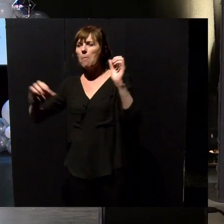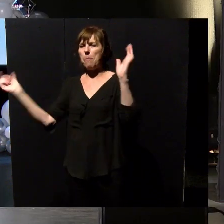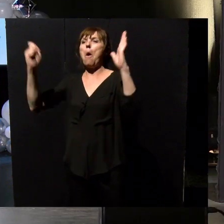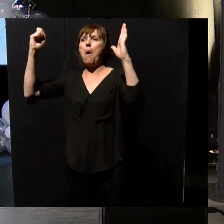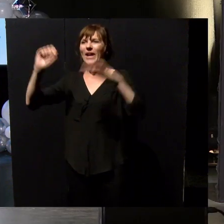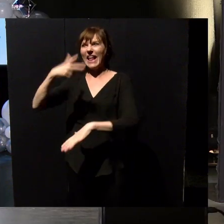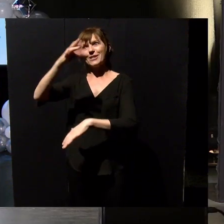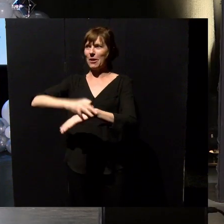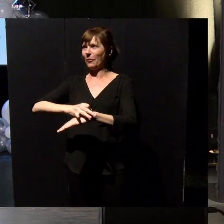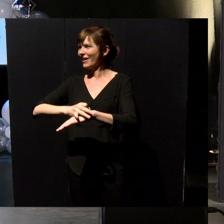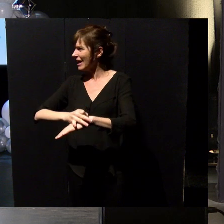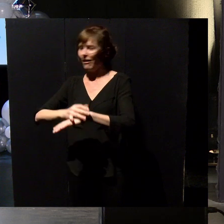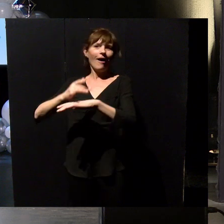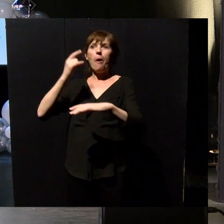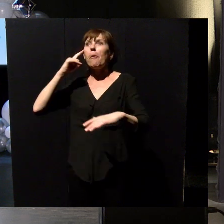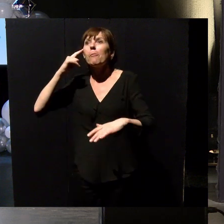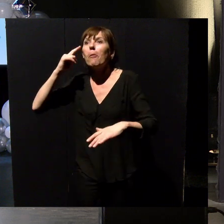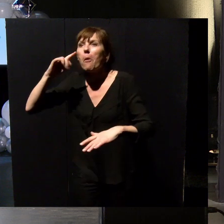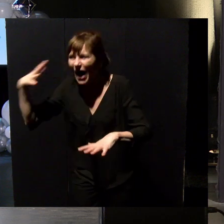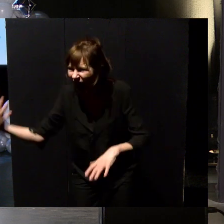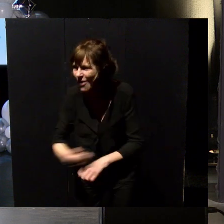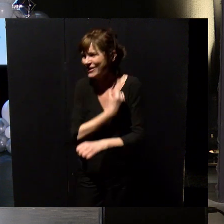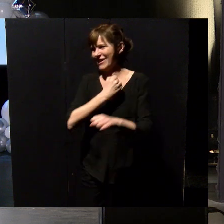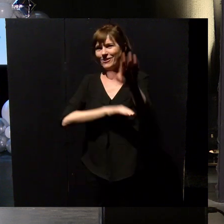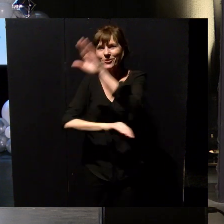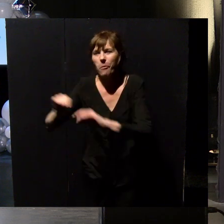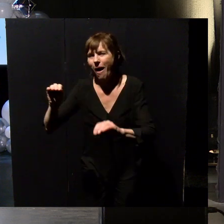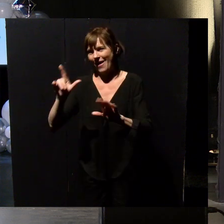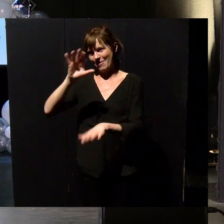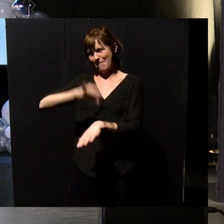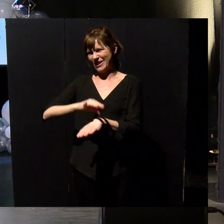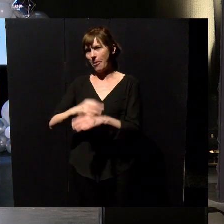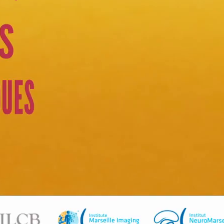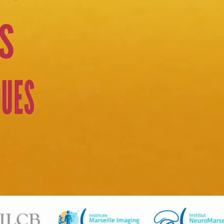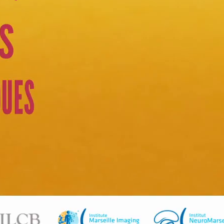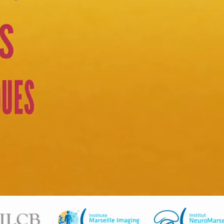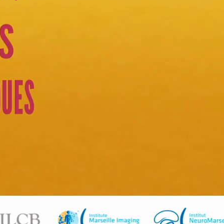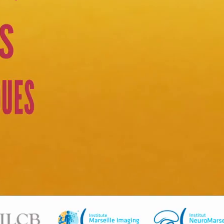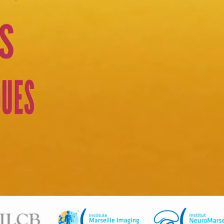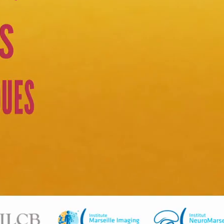pour arriver à soigner un peu mieux nos patients. Je vous remercie.